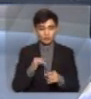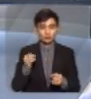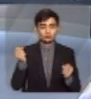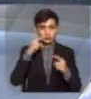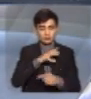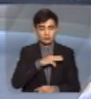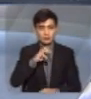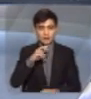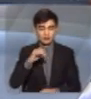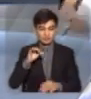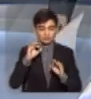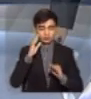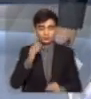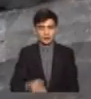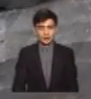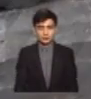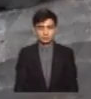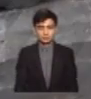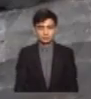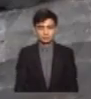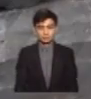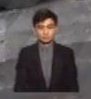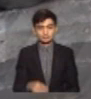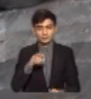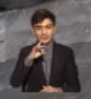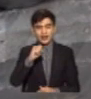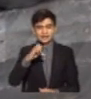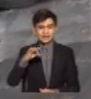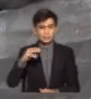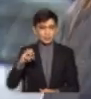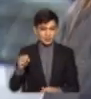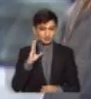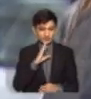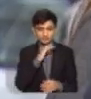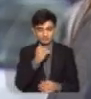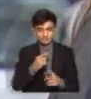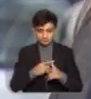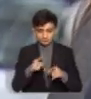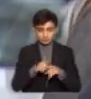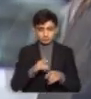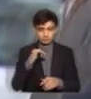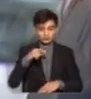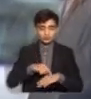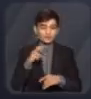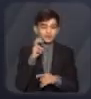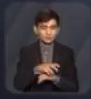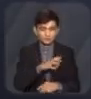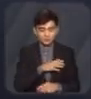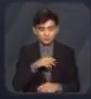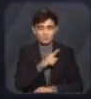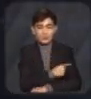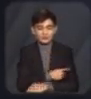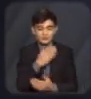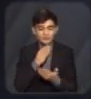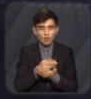Мадина Исюмбаева. Расима Темирбаева на днях из-за ухудшения самочувствия пришла на прием к эндокринологу в